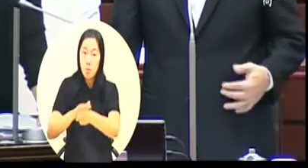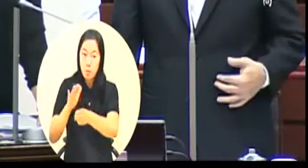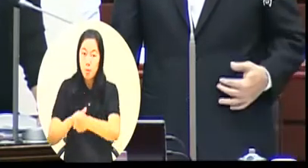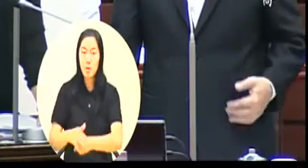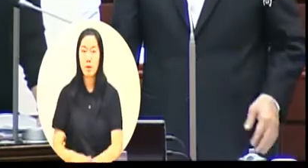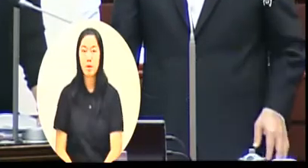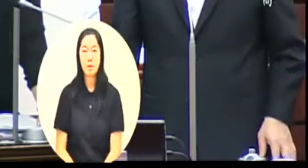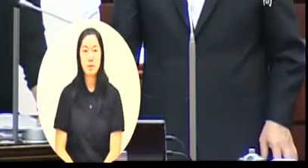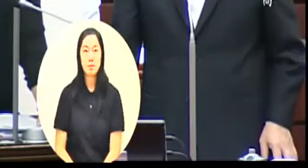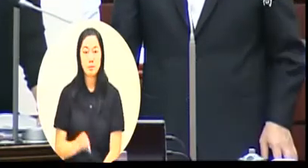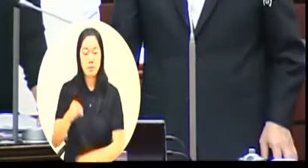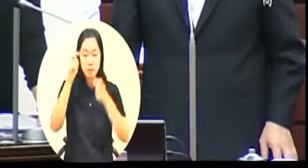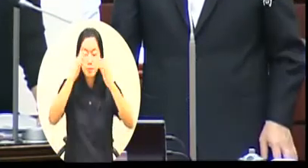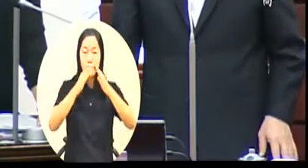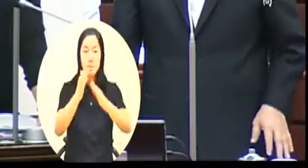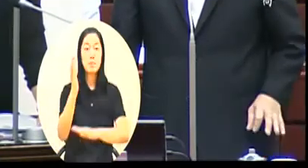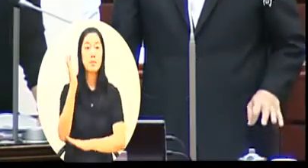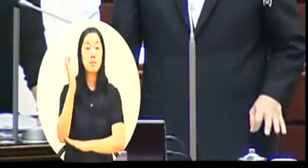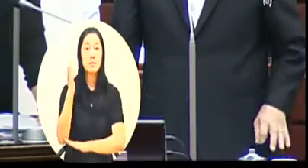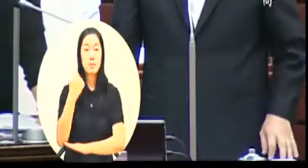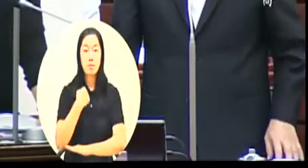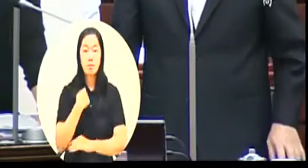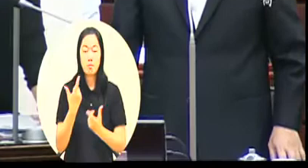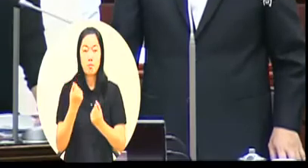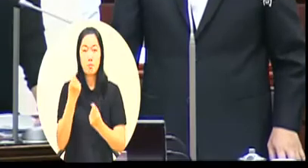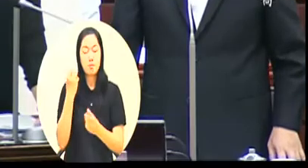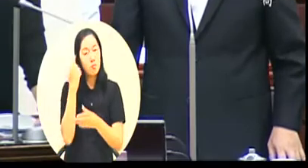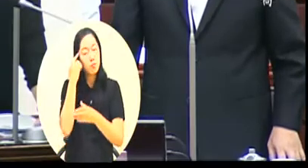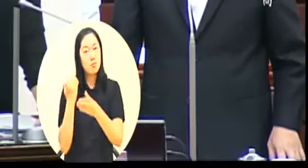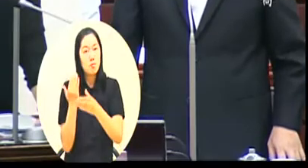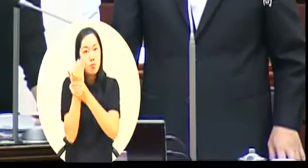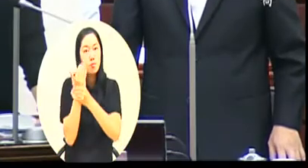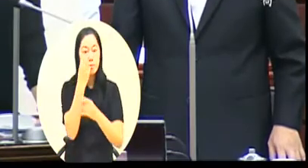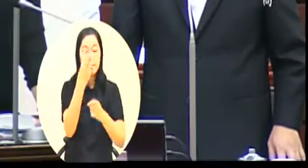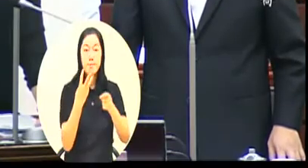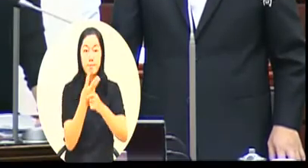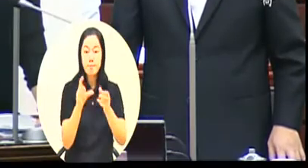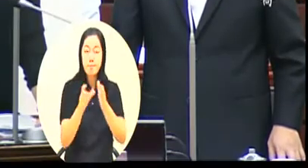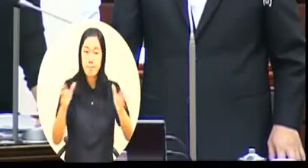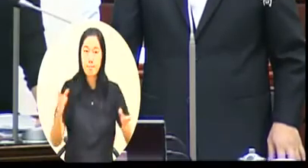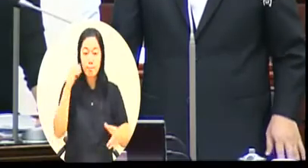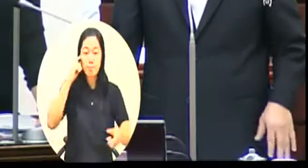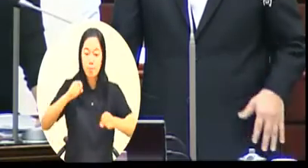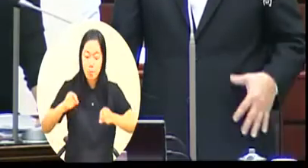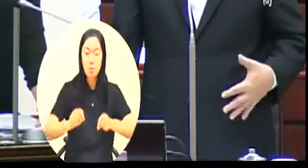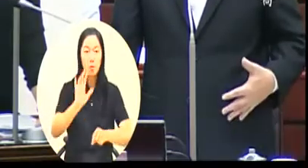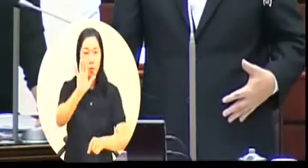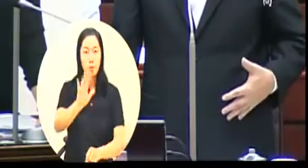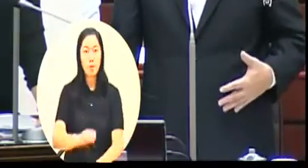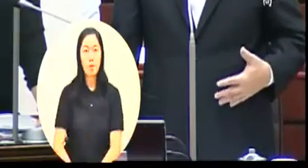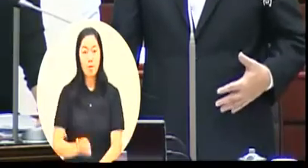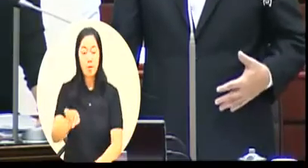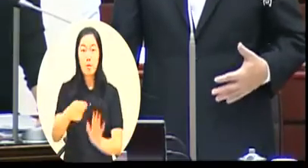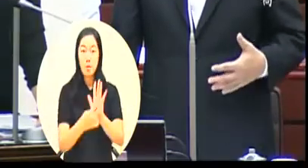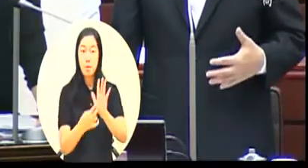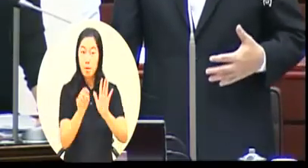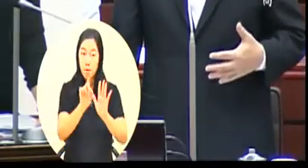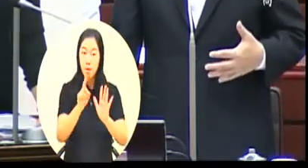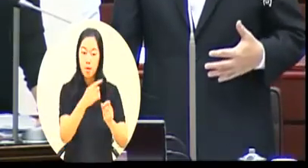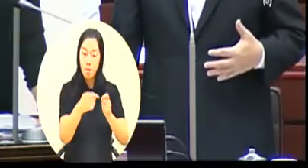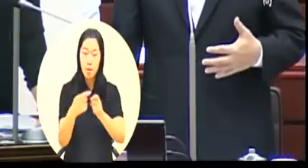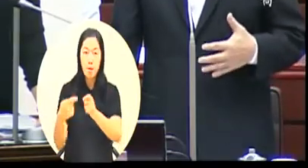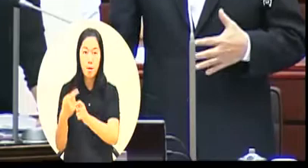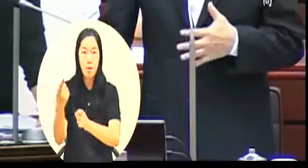其实在我们高雄市政府这边，我们也提出一个3年的计划，这3年的计划就是说我们每年希望编